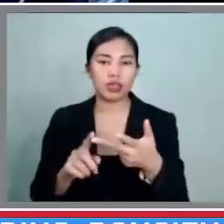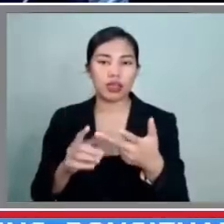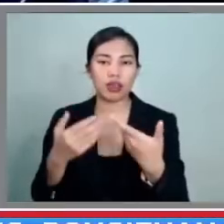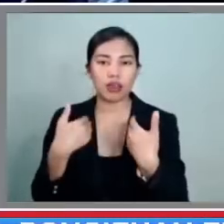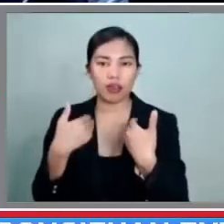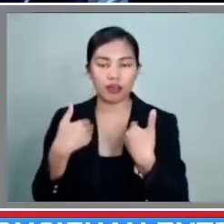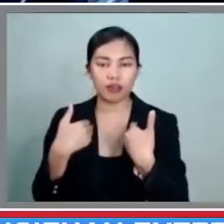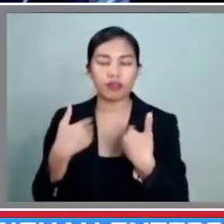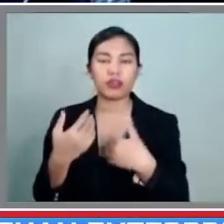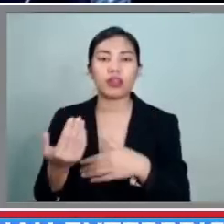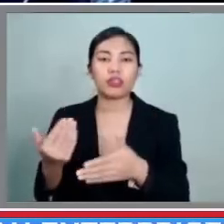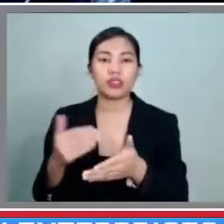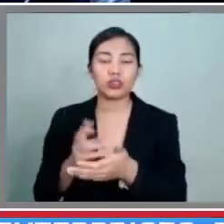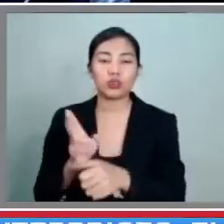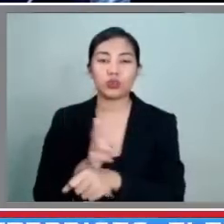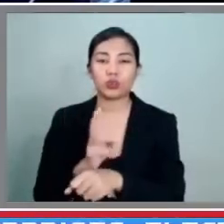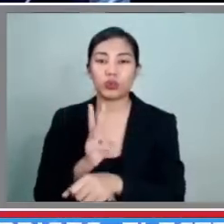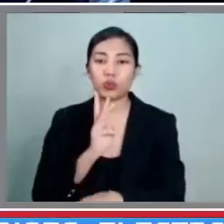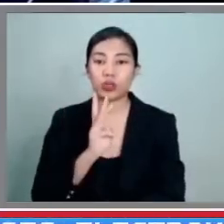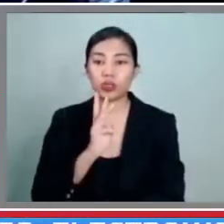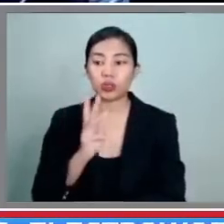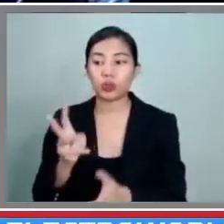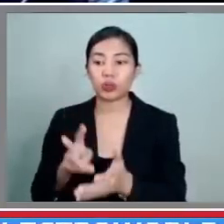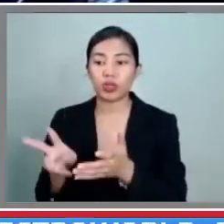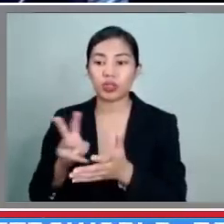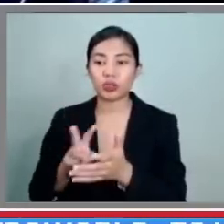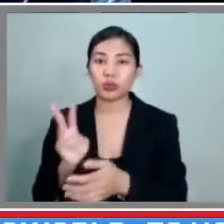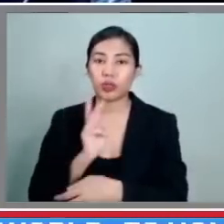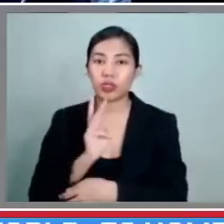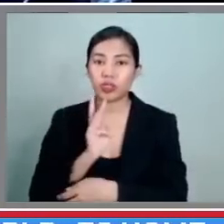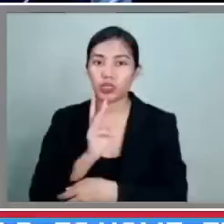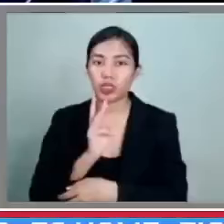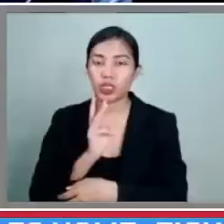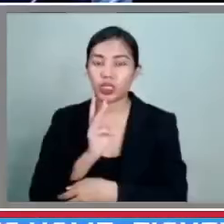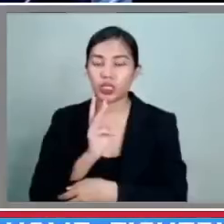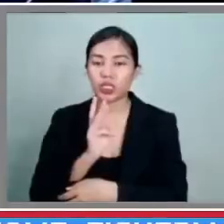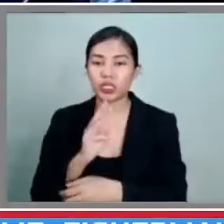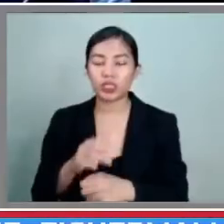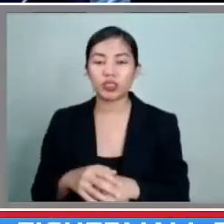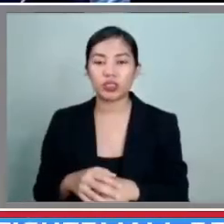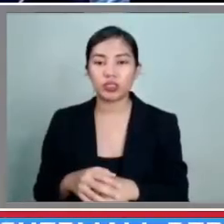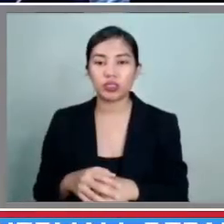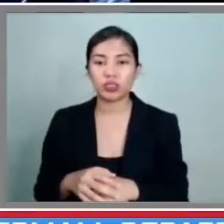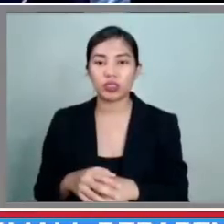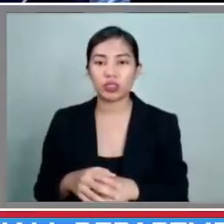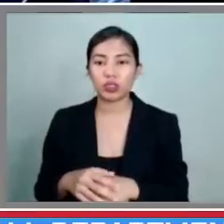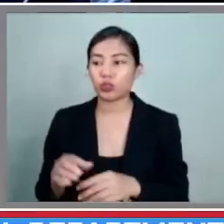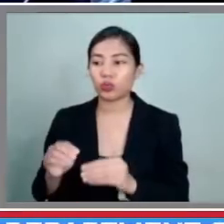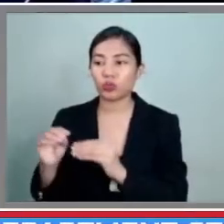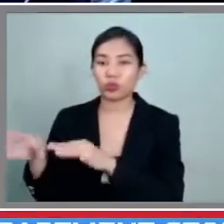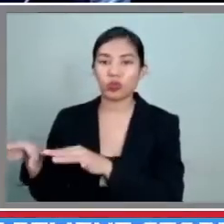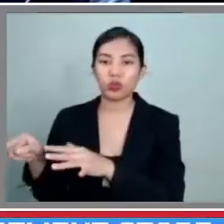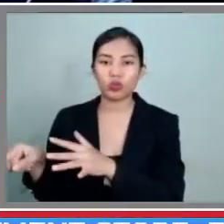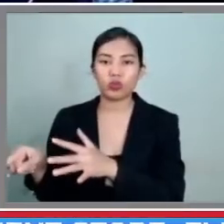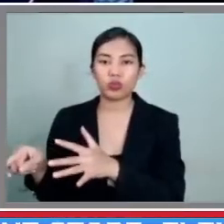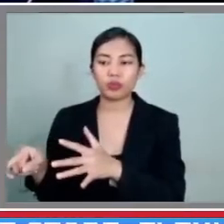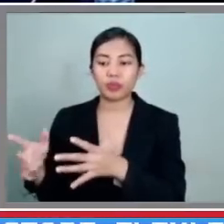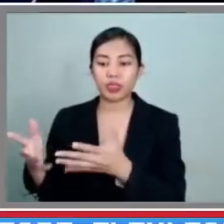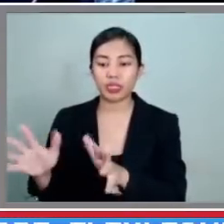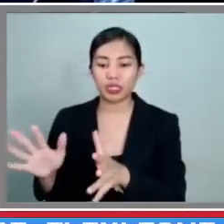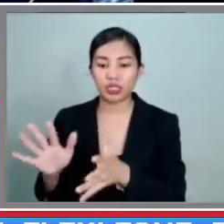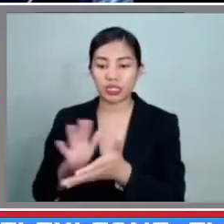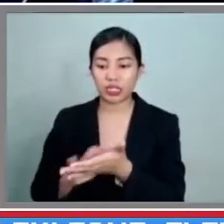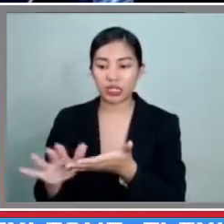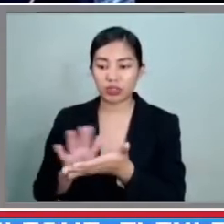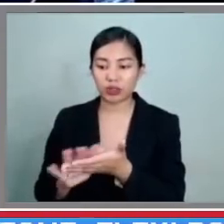water kasi yung mga wastewater treatment plant po natin ay tinatapon lang natin yung nalinis na po nating tubig. So might